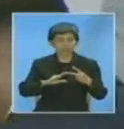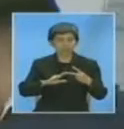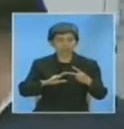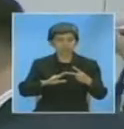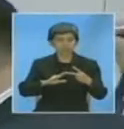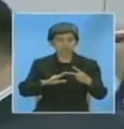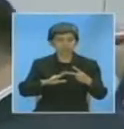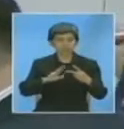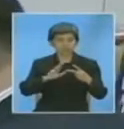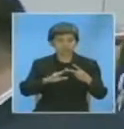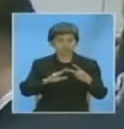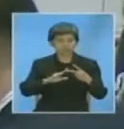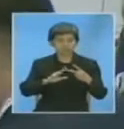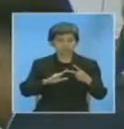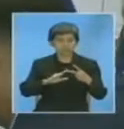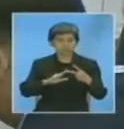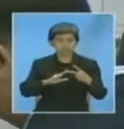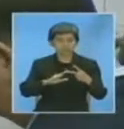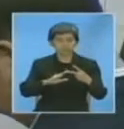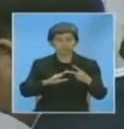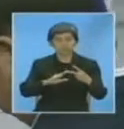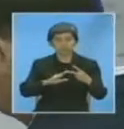สุรชัย